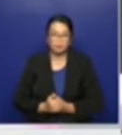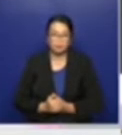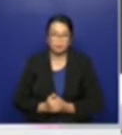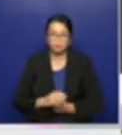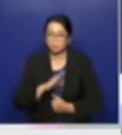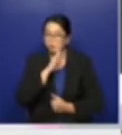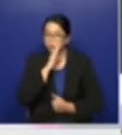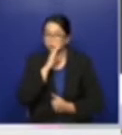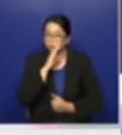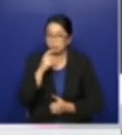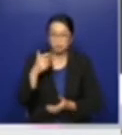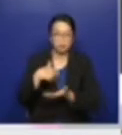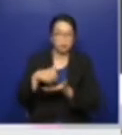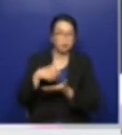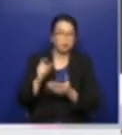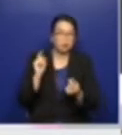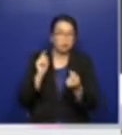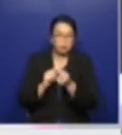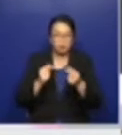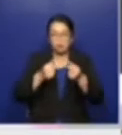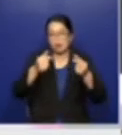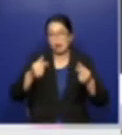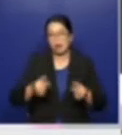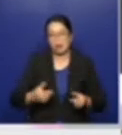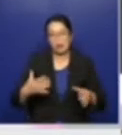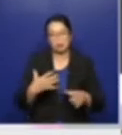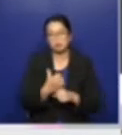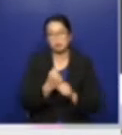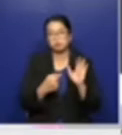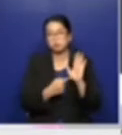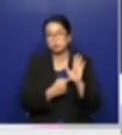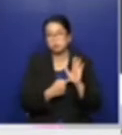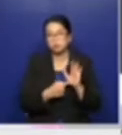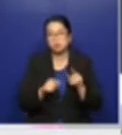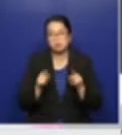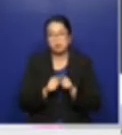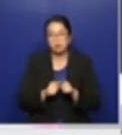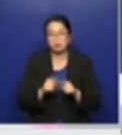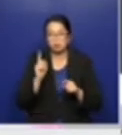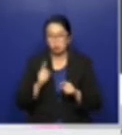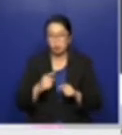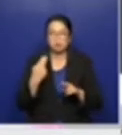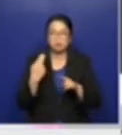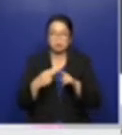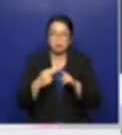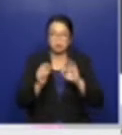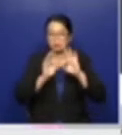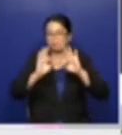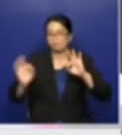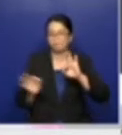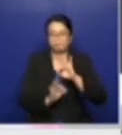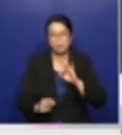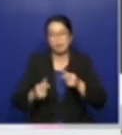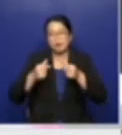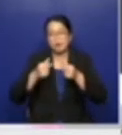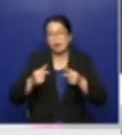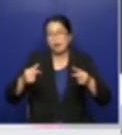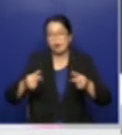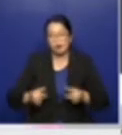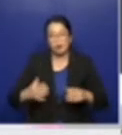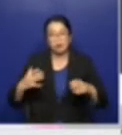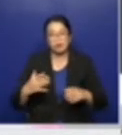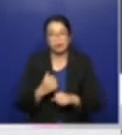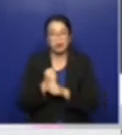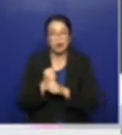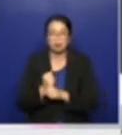ดก็คือเป็นรายงานความไม่คืบหน้าในการดำเนินการตามแผนปฏิรูปประเทศ